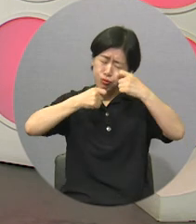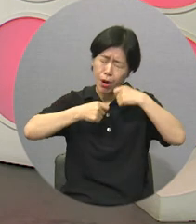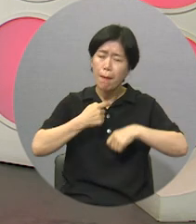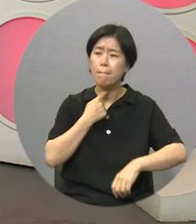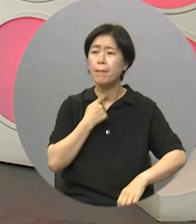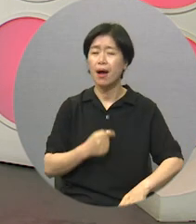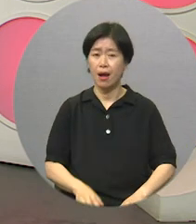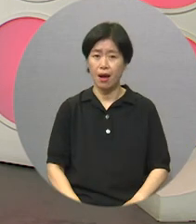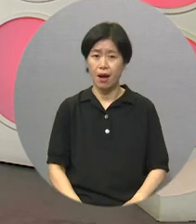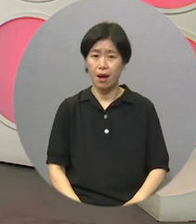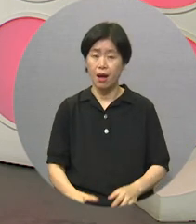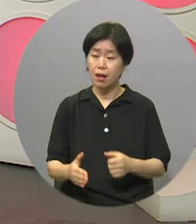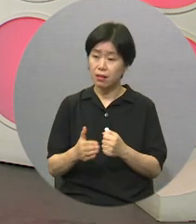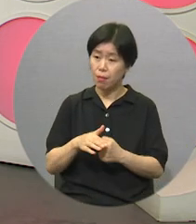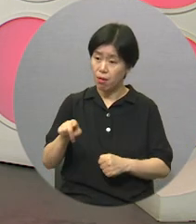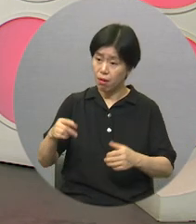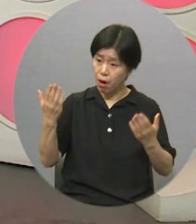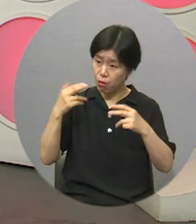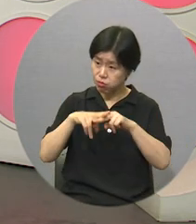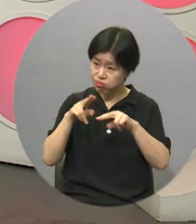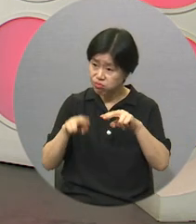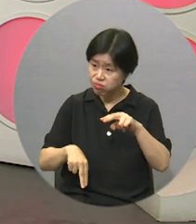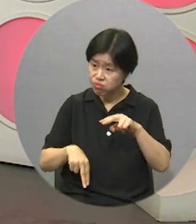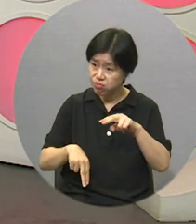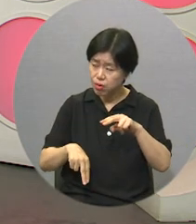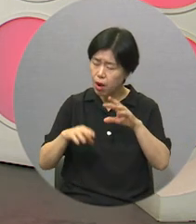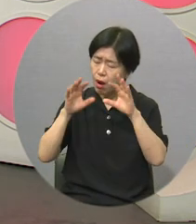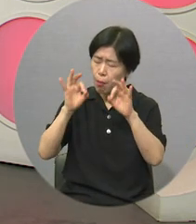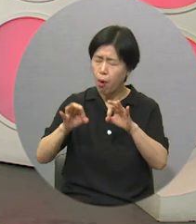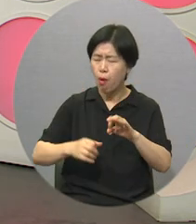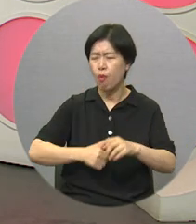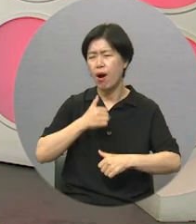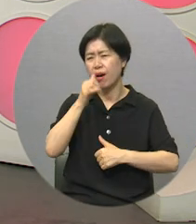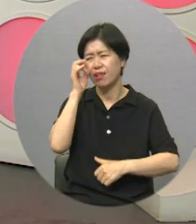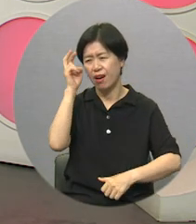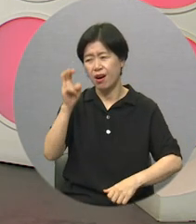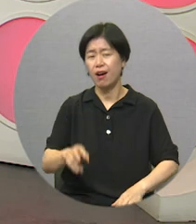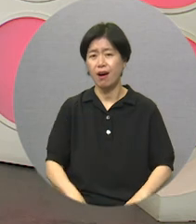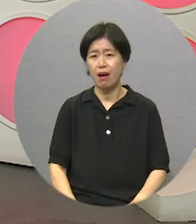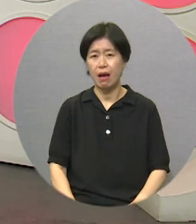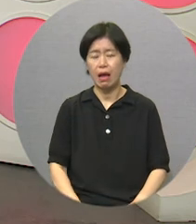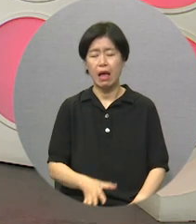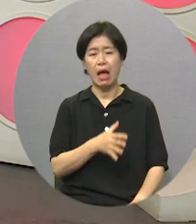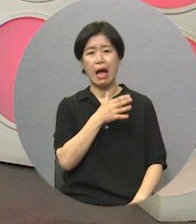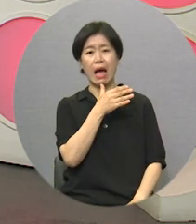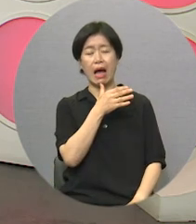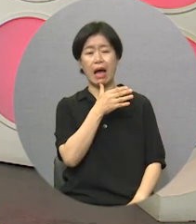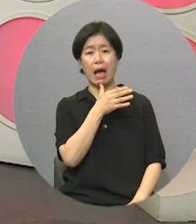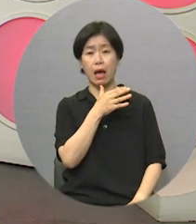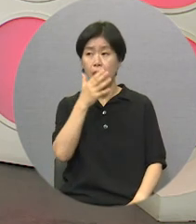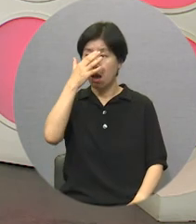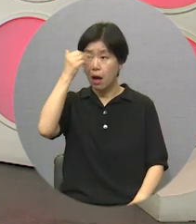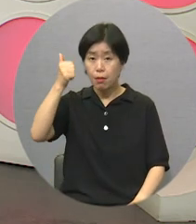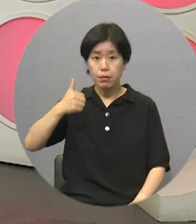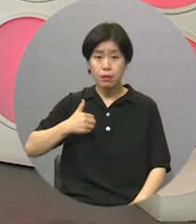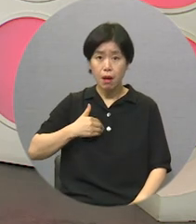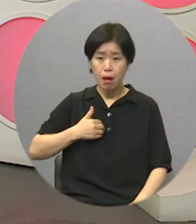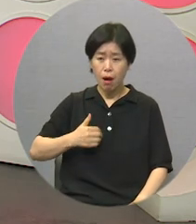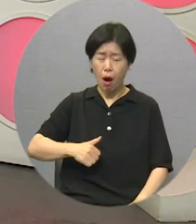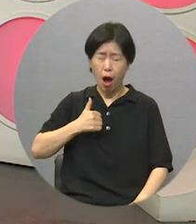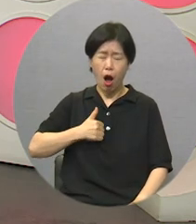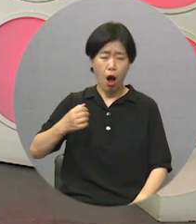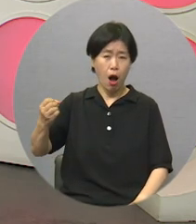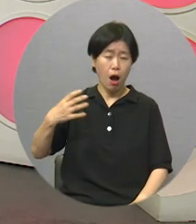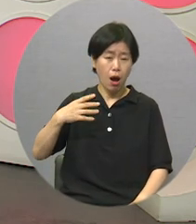울었단다. 그래서 더 속상한 거야. 그제서야 할아버지께서 왜 제게 화를